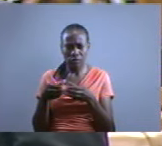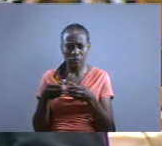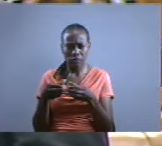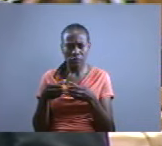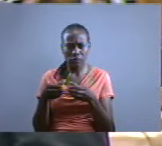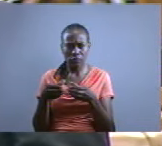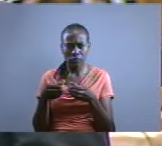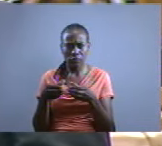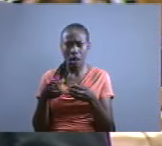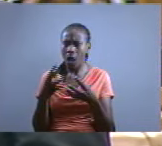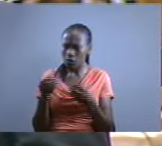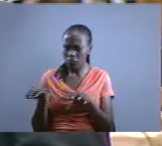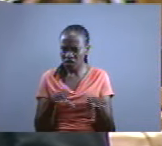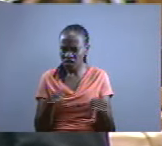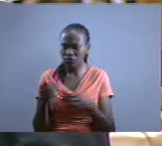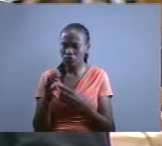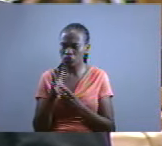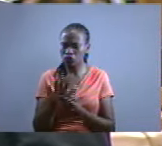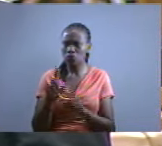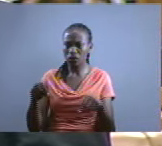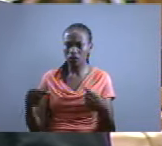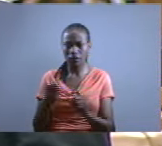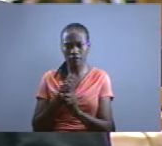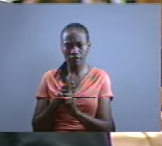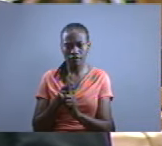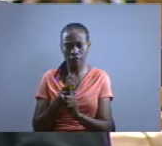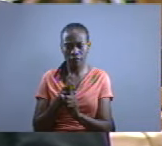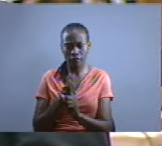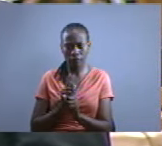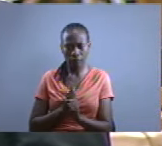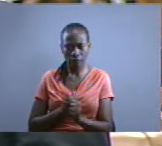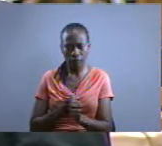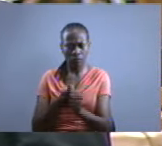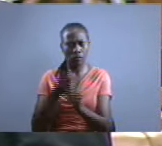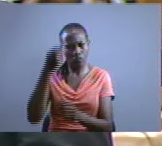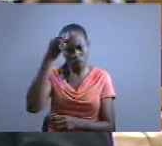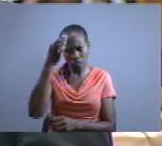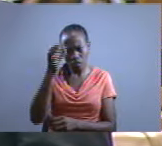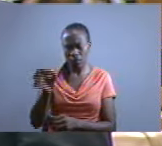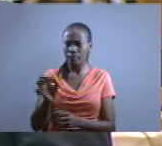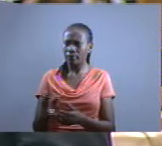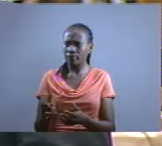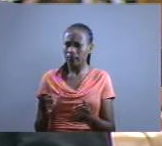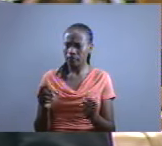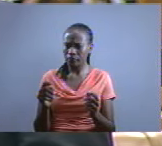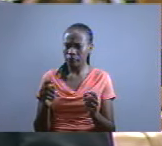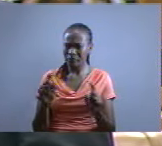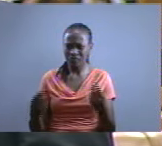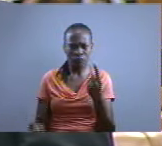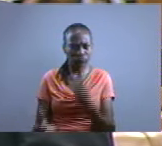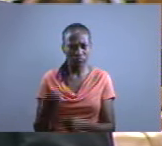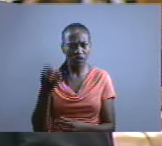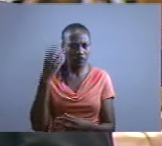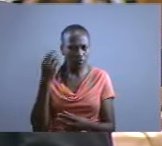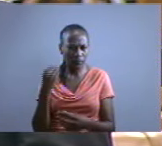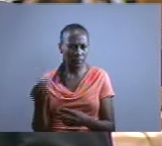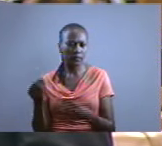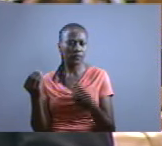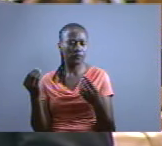en meeluistering en is die regering se oë en ore om inligting te bekom wat as 'n bedreiging vir die staat beskou kan